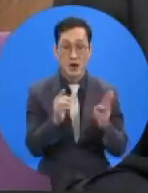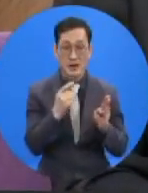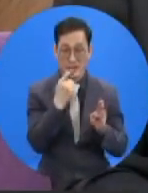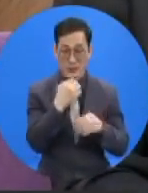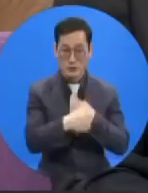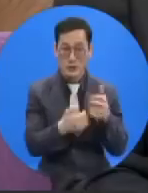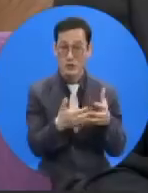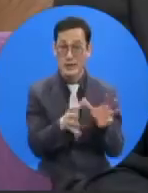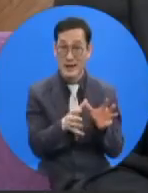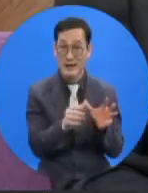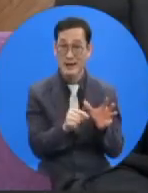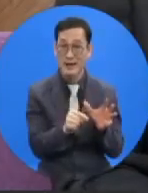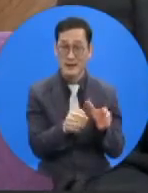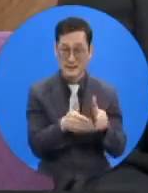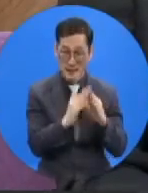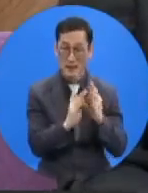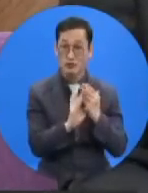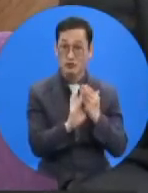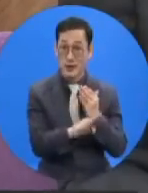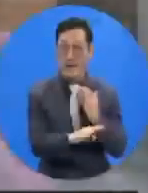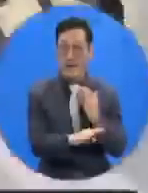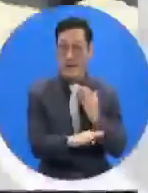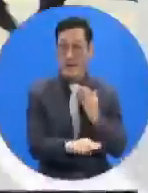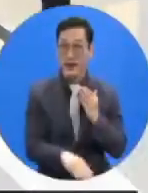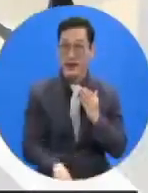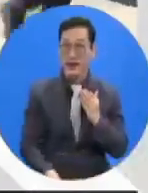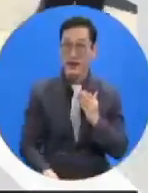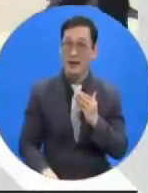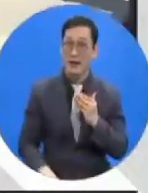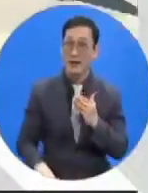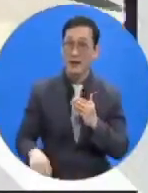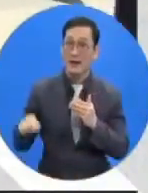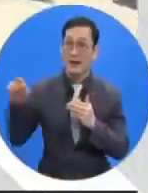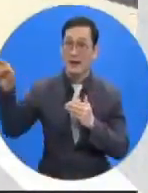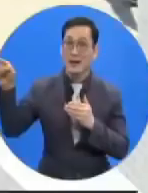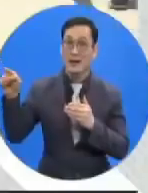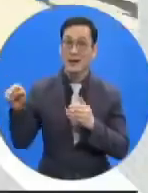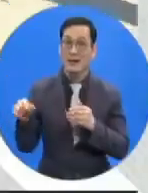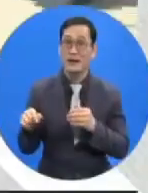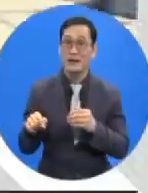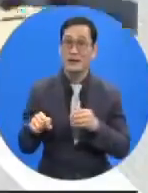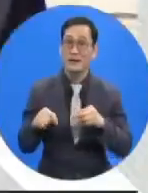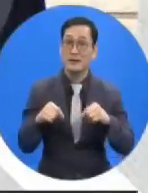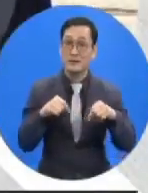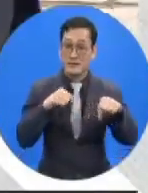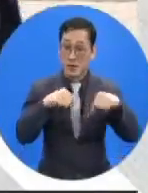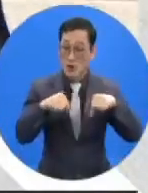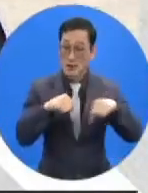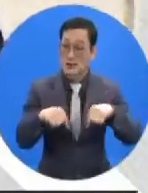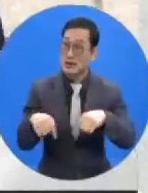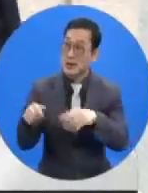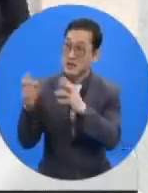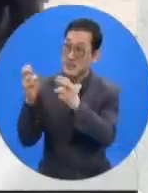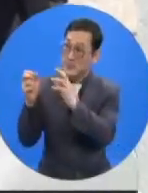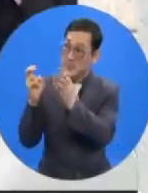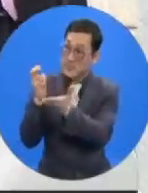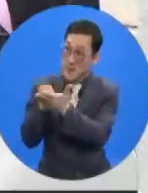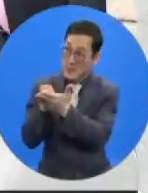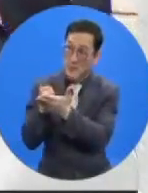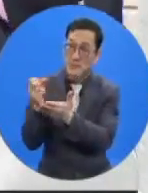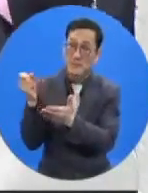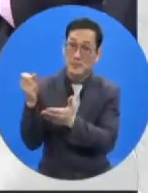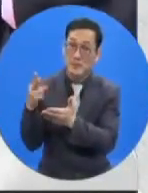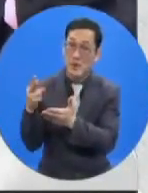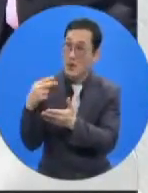출범해서 본격화된 것이 정치의 사법화예요. 정치를 전부 다 법정으로 끌고 가고 검찰로 끌고 가고